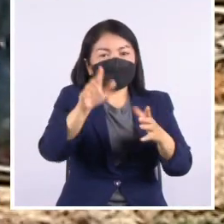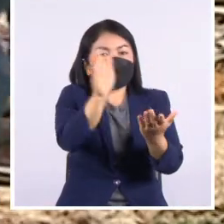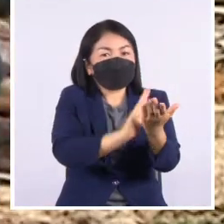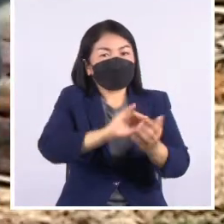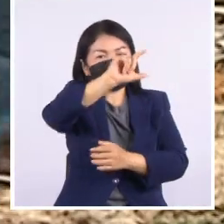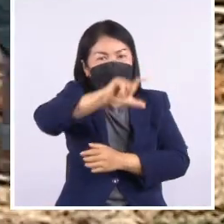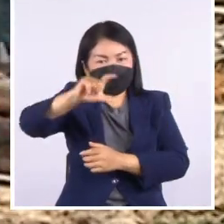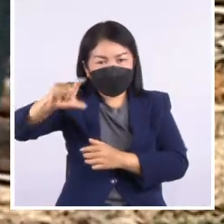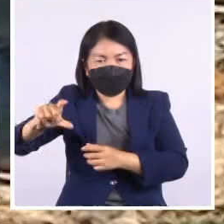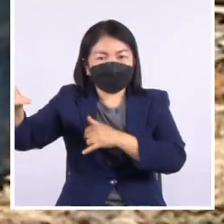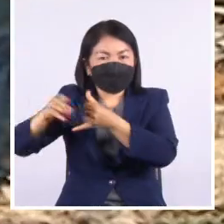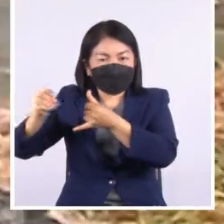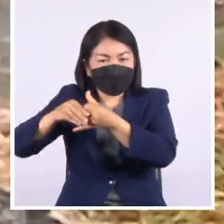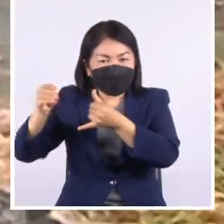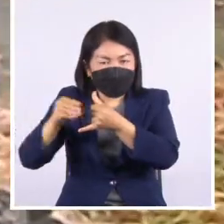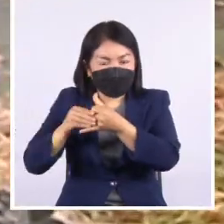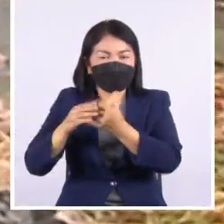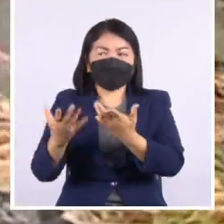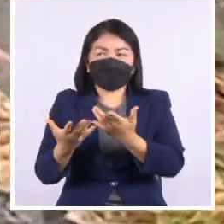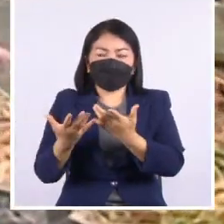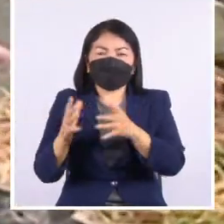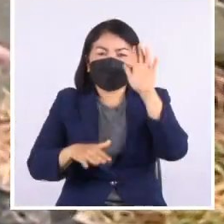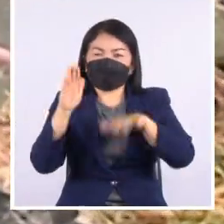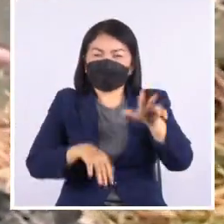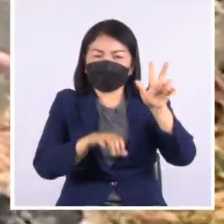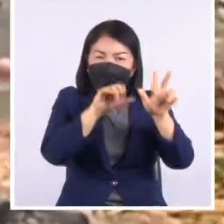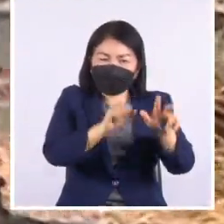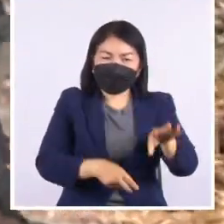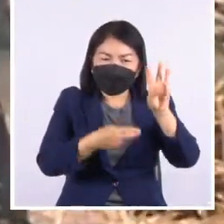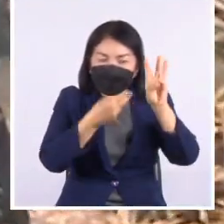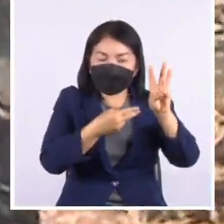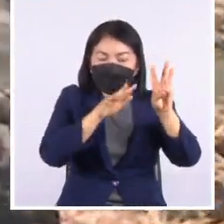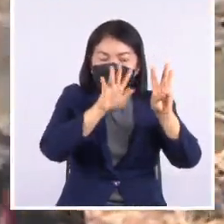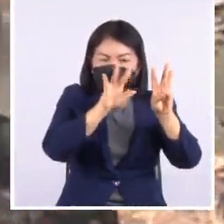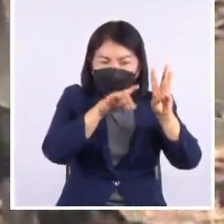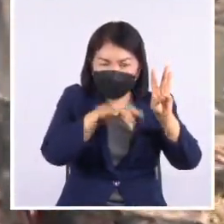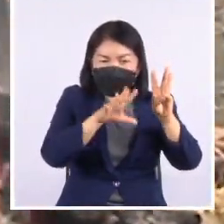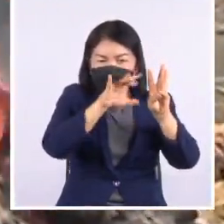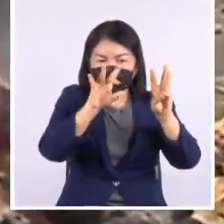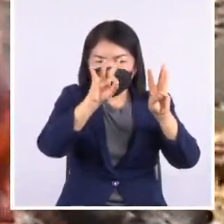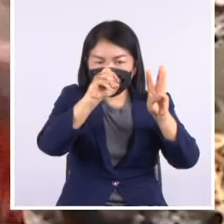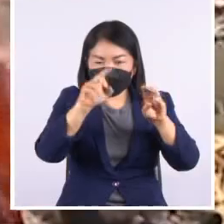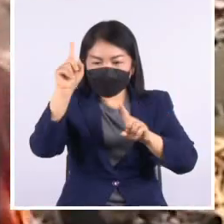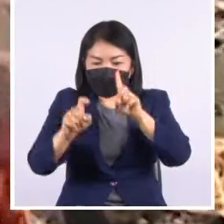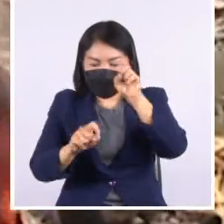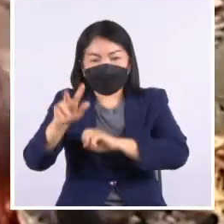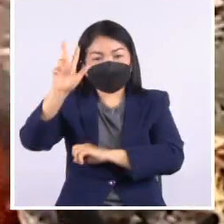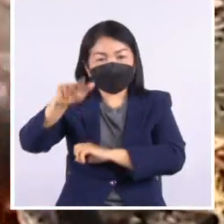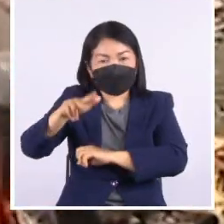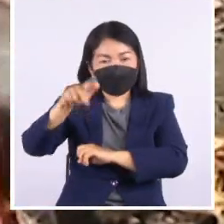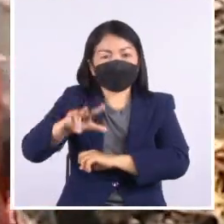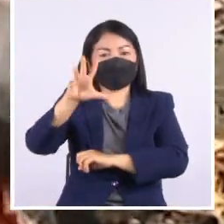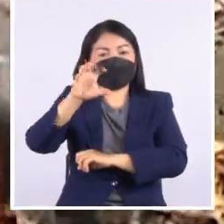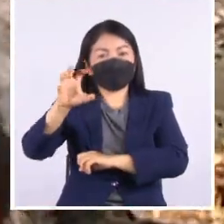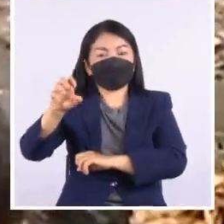าลมียอดผู้ติดเชื้อโควิด-19 สะสมอยู่ที่ 368,580 คนเสียชีวิตไปแล้ว 3,529 คน